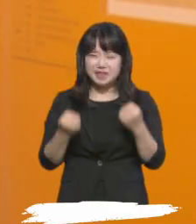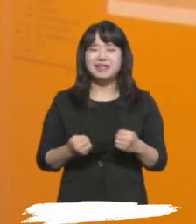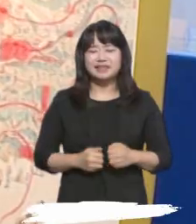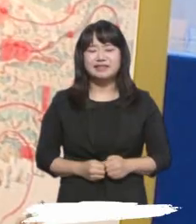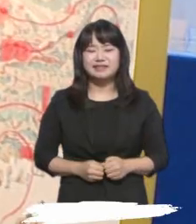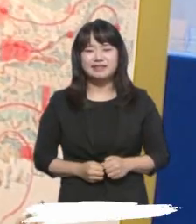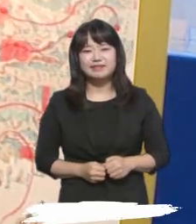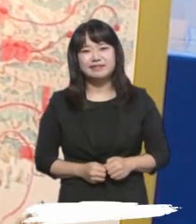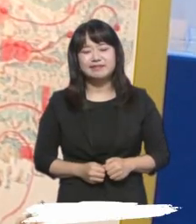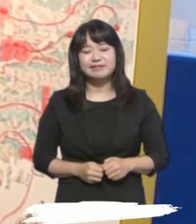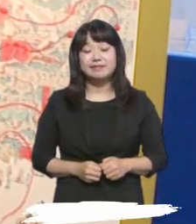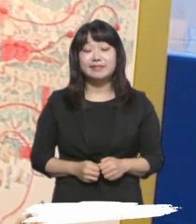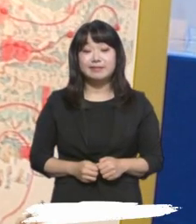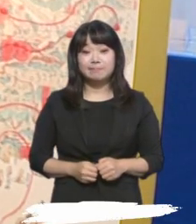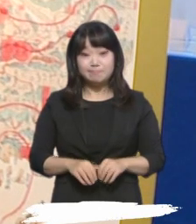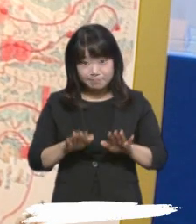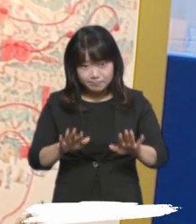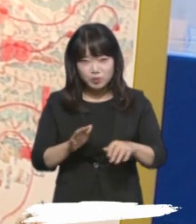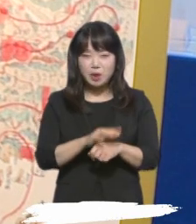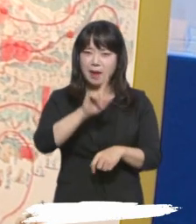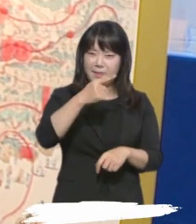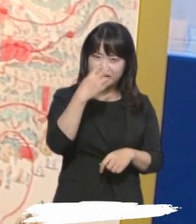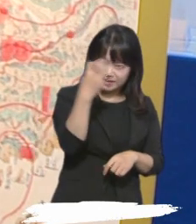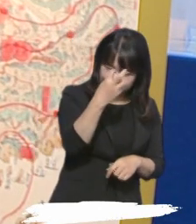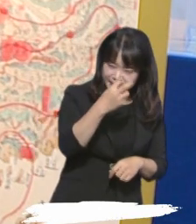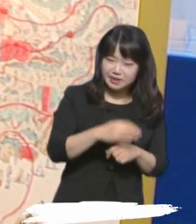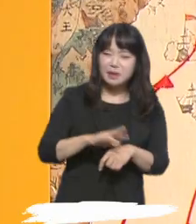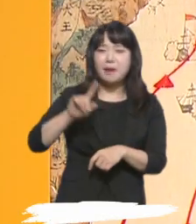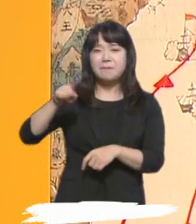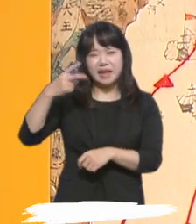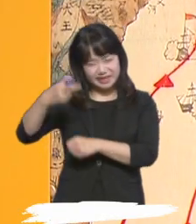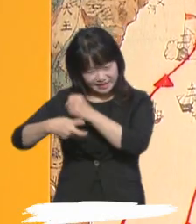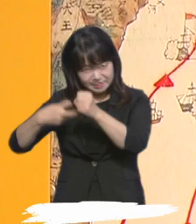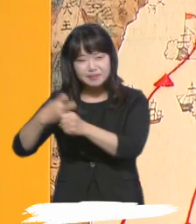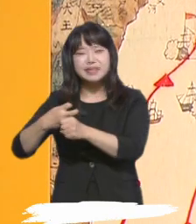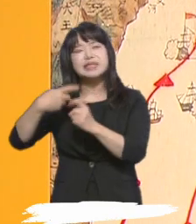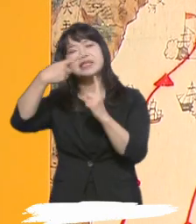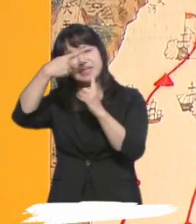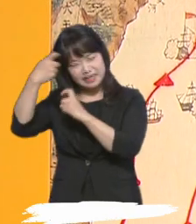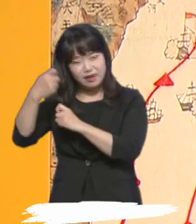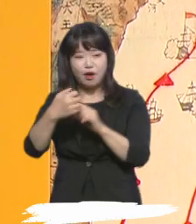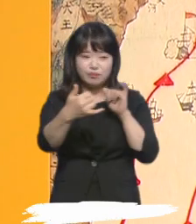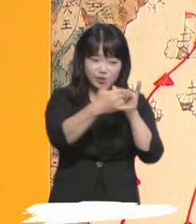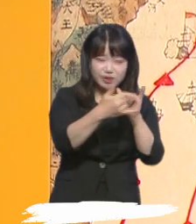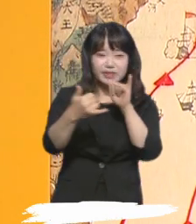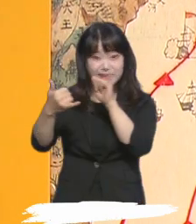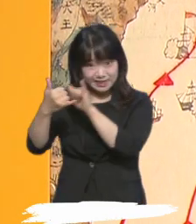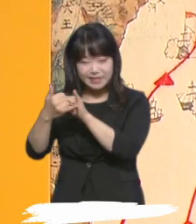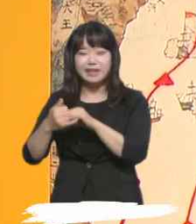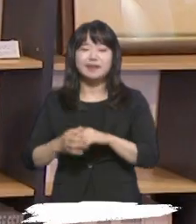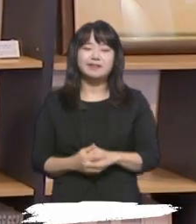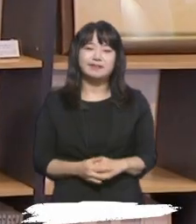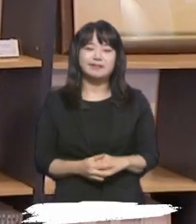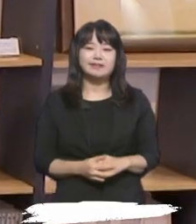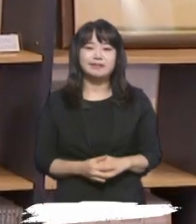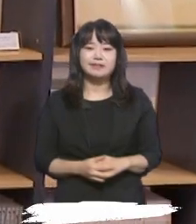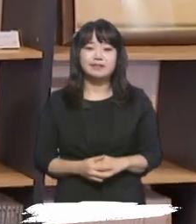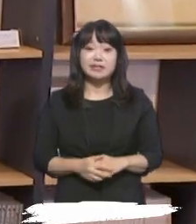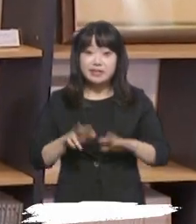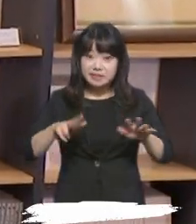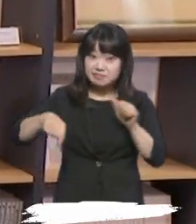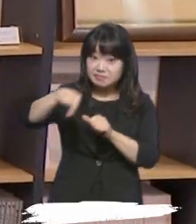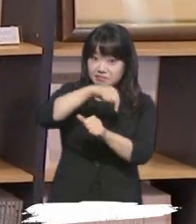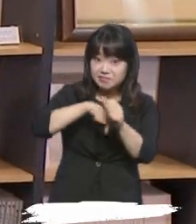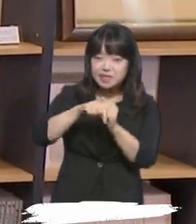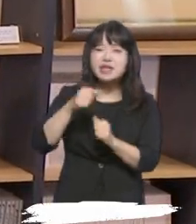계십니다. 올해로 130주년, 120주년을 맞은 청일전쟁과 러일전쟁. 여전히